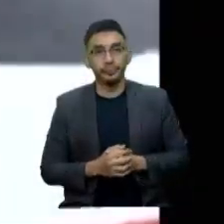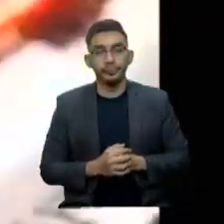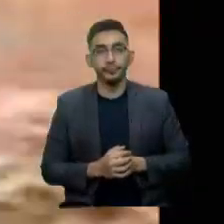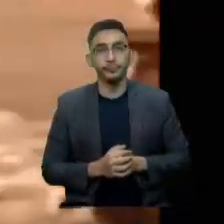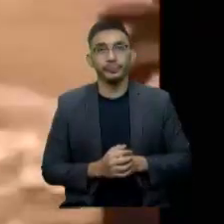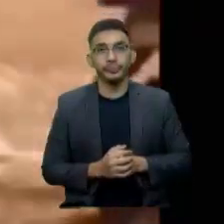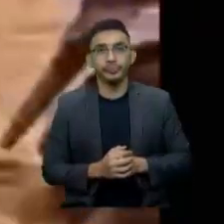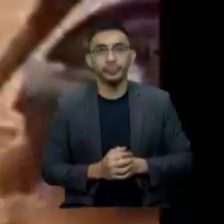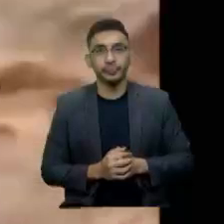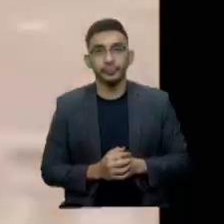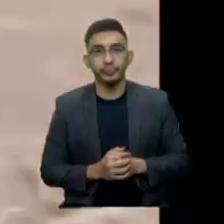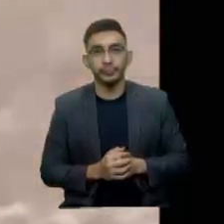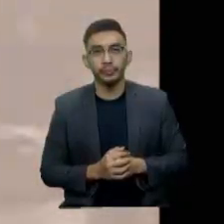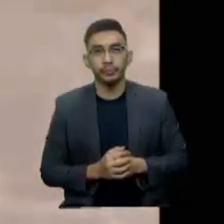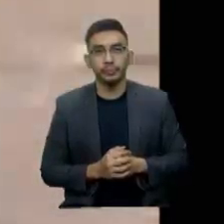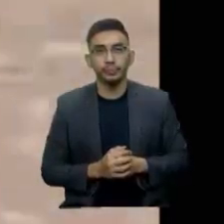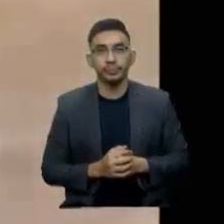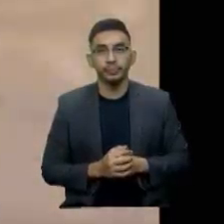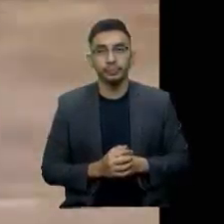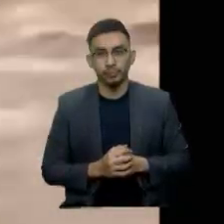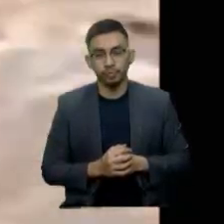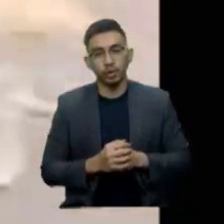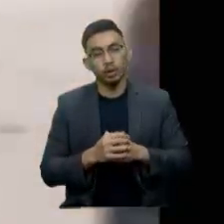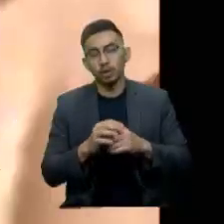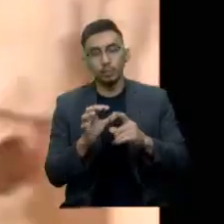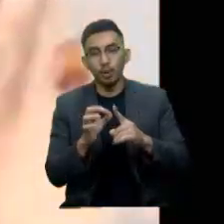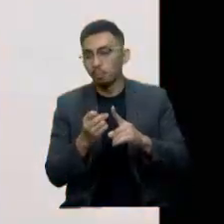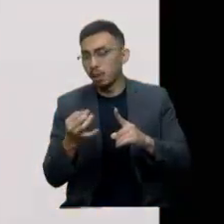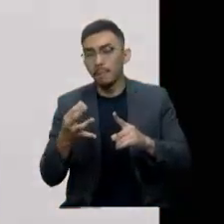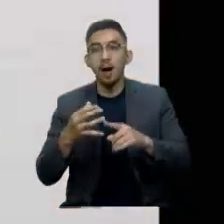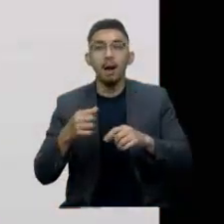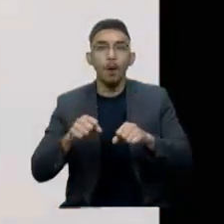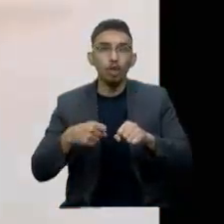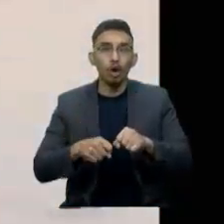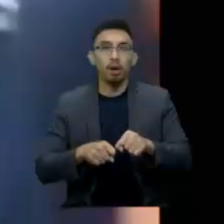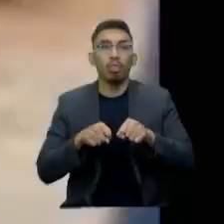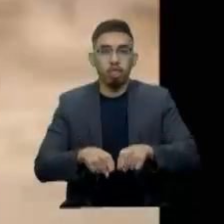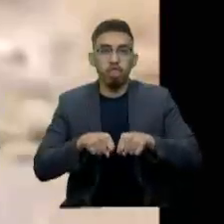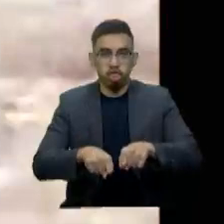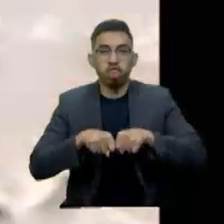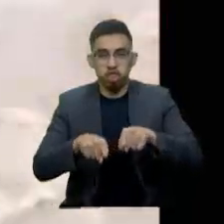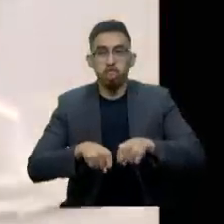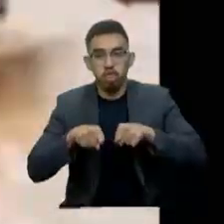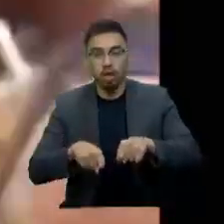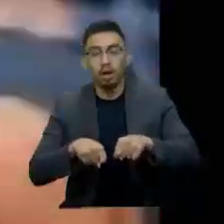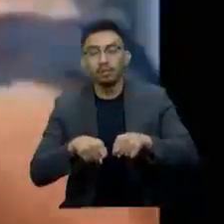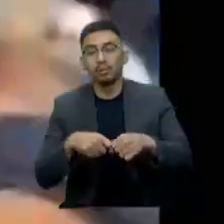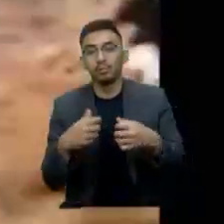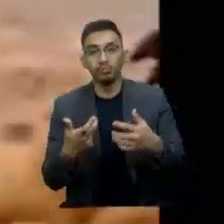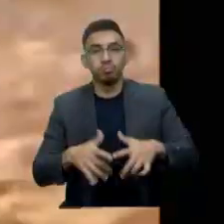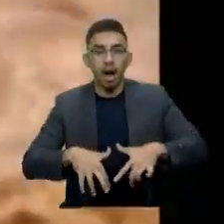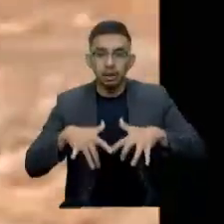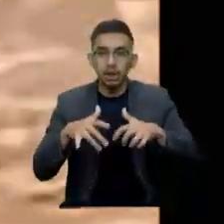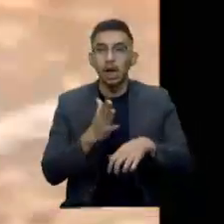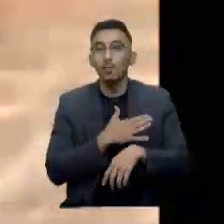Jalan belasan pengendara motor terjebak banjir bandang di Desa Duren Kecamatan Bandungan kabupaten Semarang Jawa Tengah